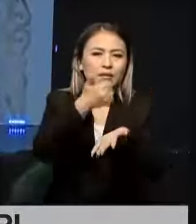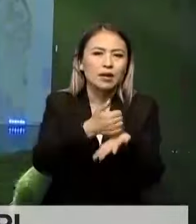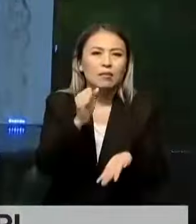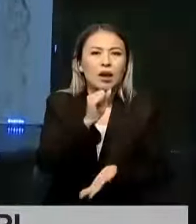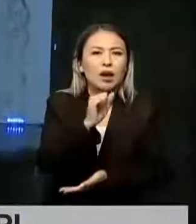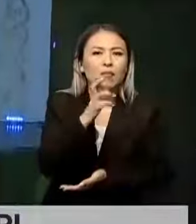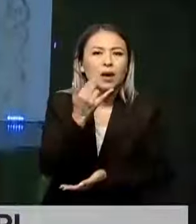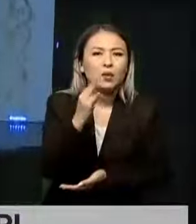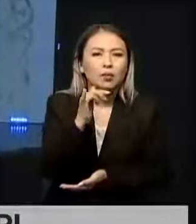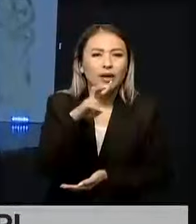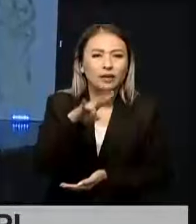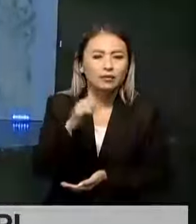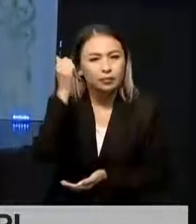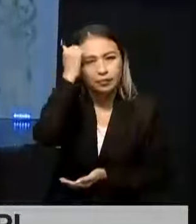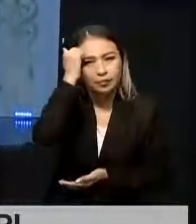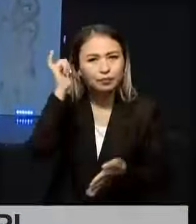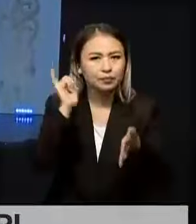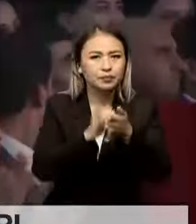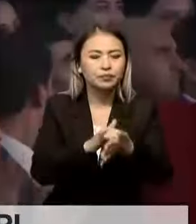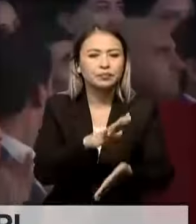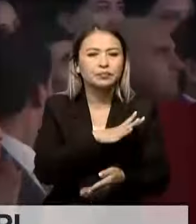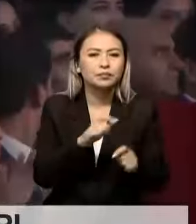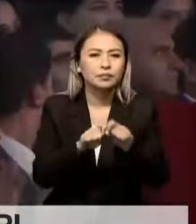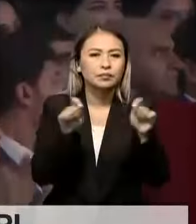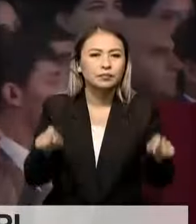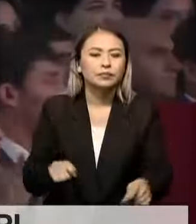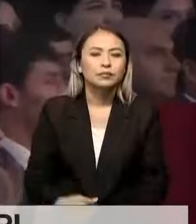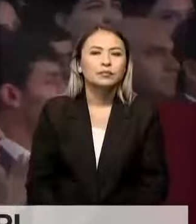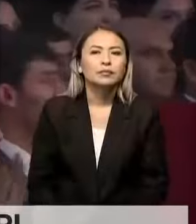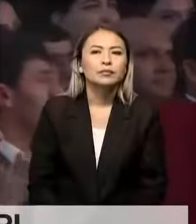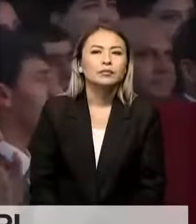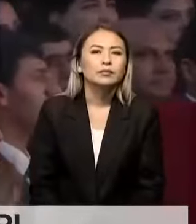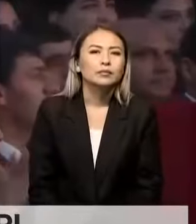ақыны хәкім Абай Құнанбайұлының ескерткіш бюсті ашылды.